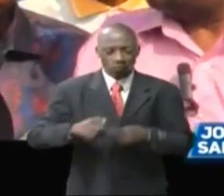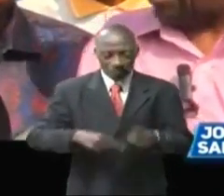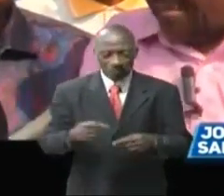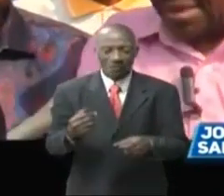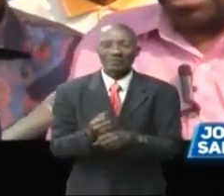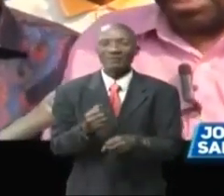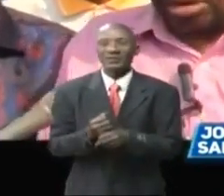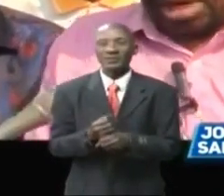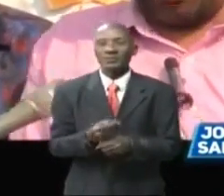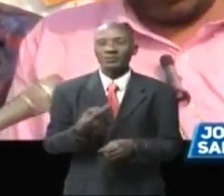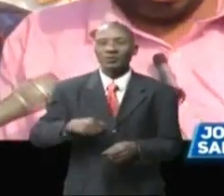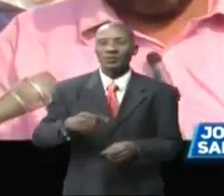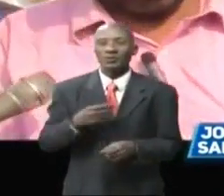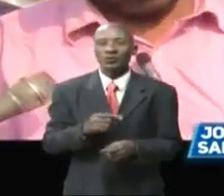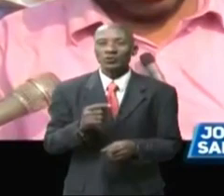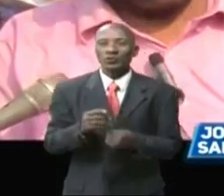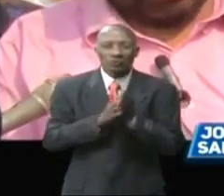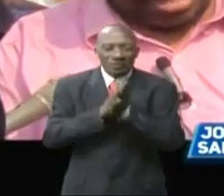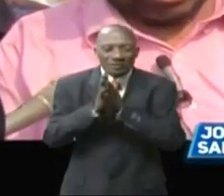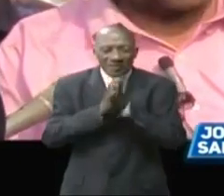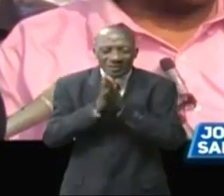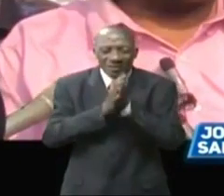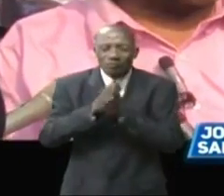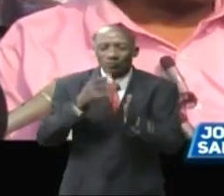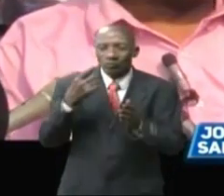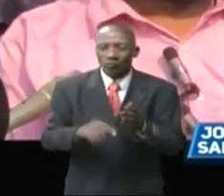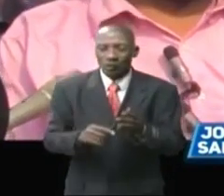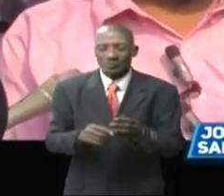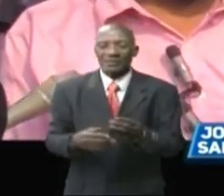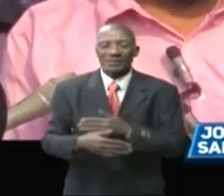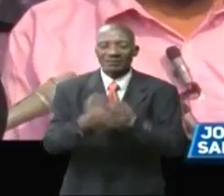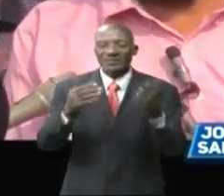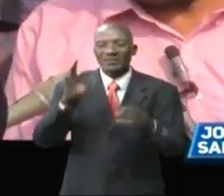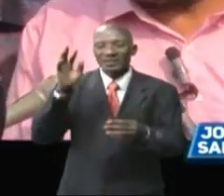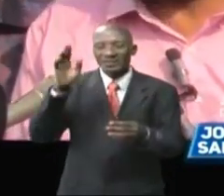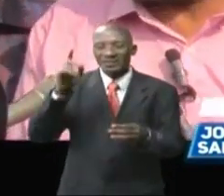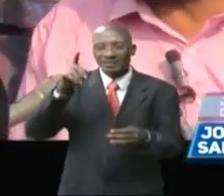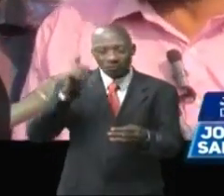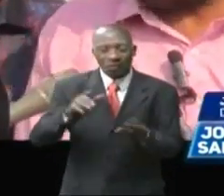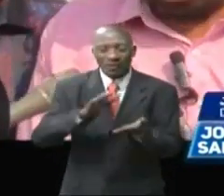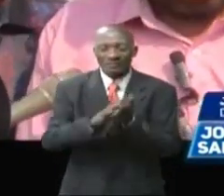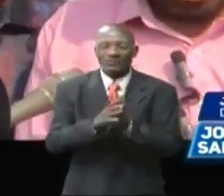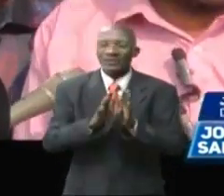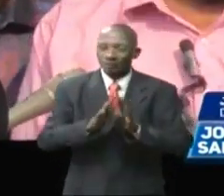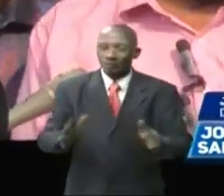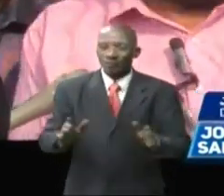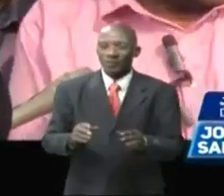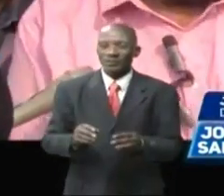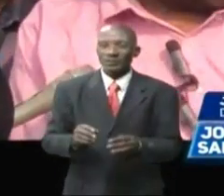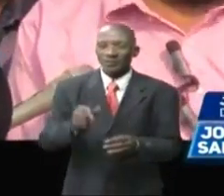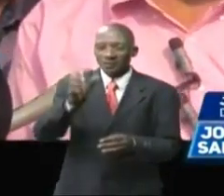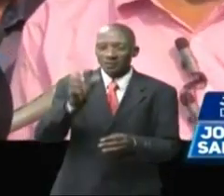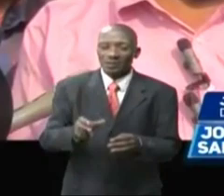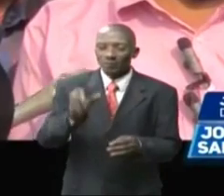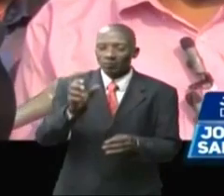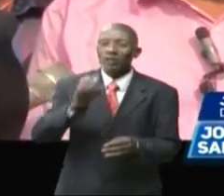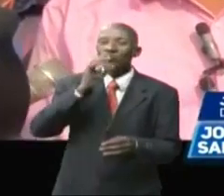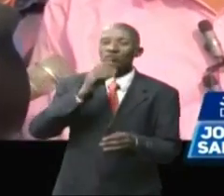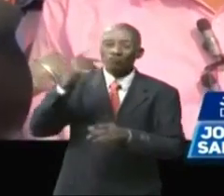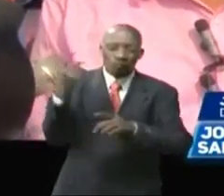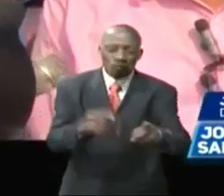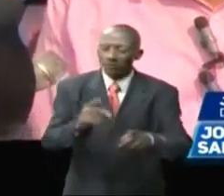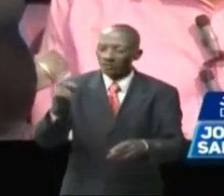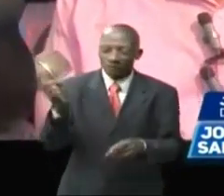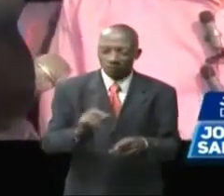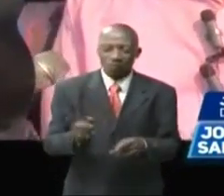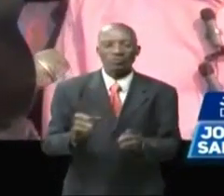de ramasser dans la ville de Kinshasa, débarrasser la ville de plus ou moins 50 tonnes par jour. Et ce n'est pas encore suffisant. La ville